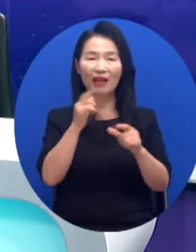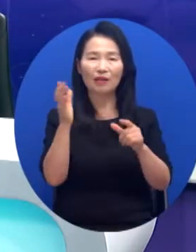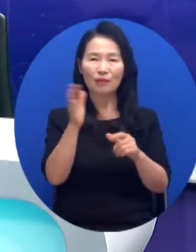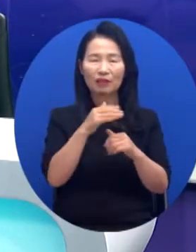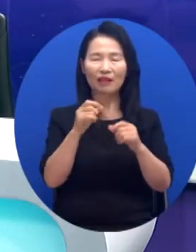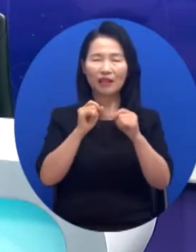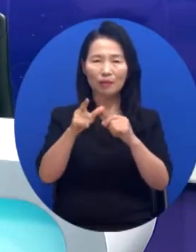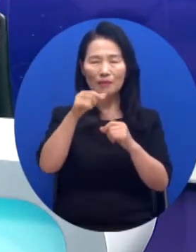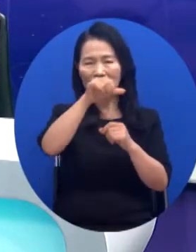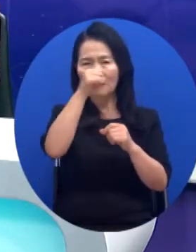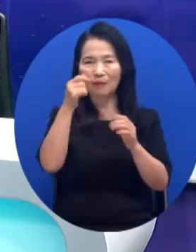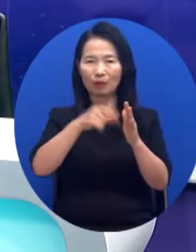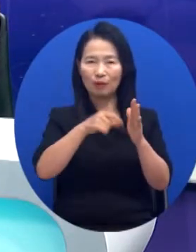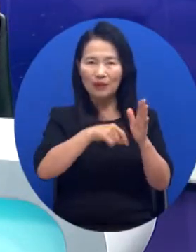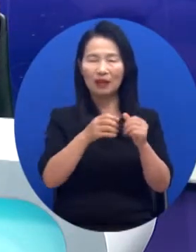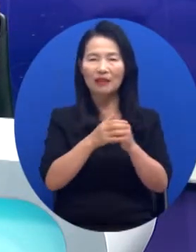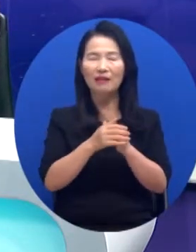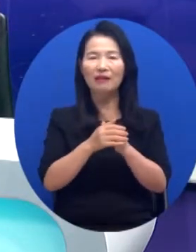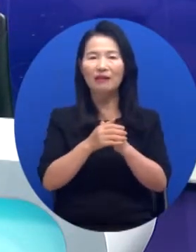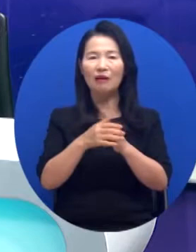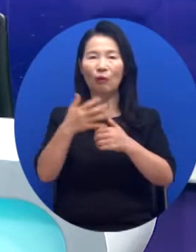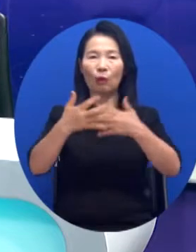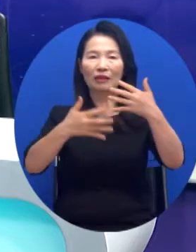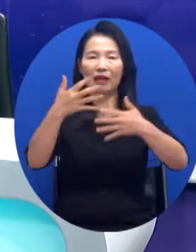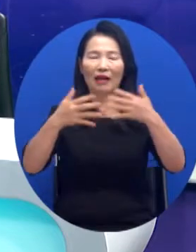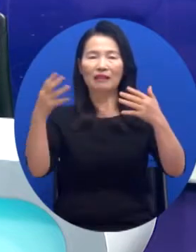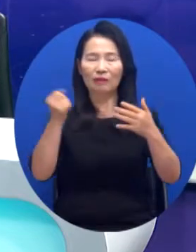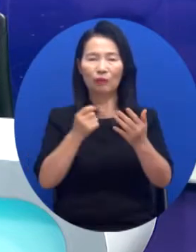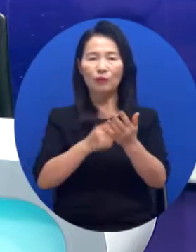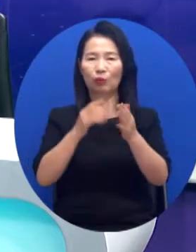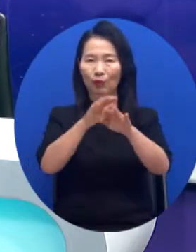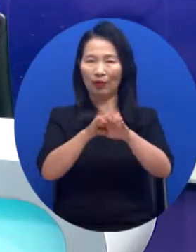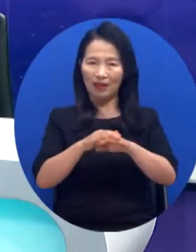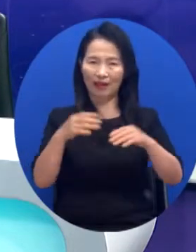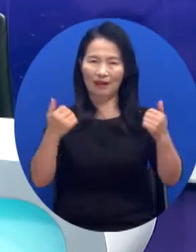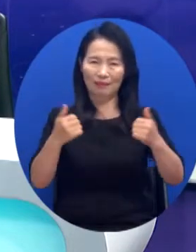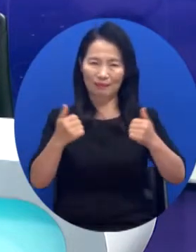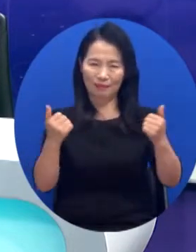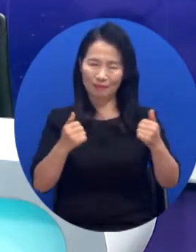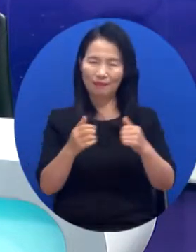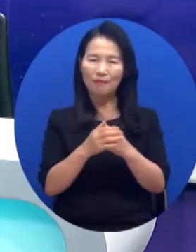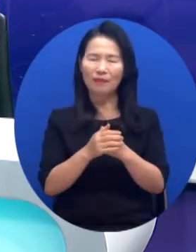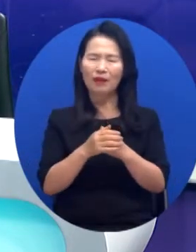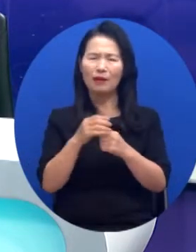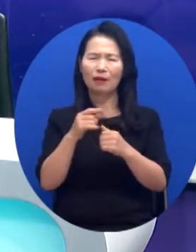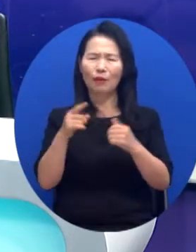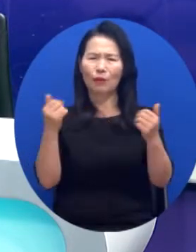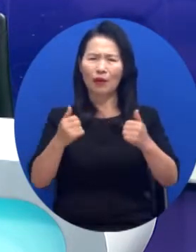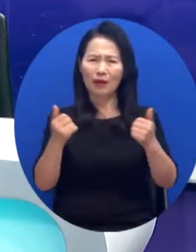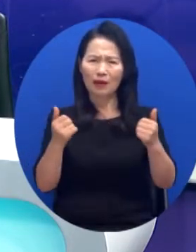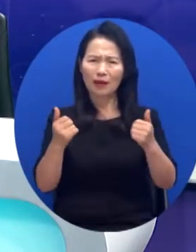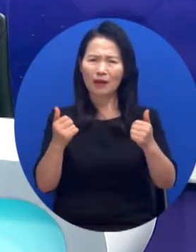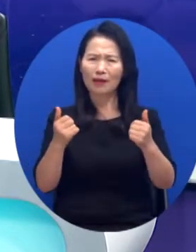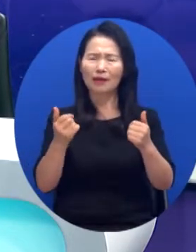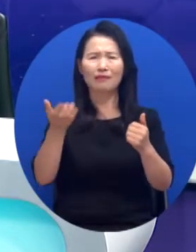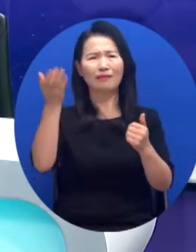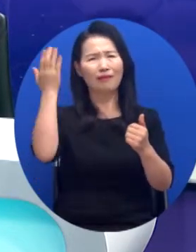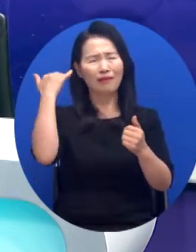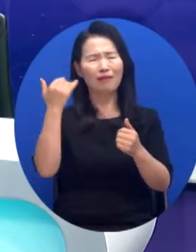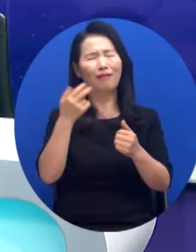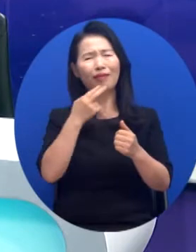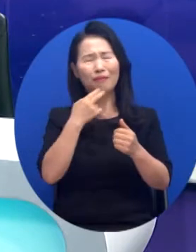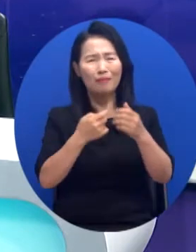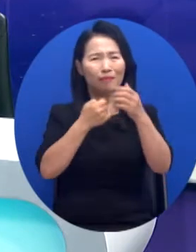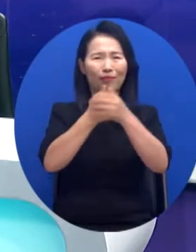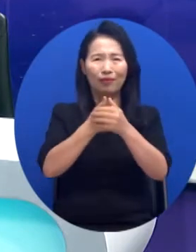장로교단 들이 화상으로 총애를 진행하고 있는데요 아무래도 이 화상 총회가 이전까지는 없었던 유래가 없던 이